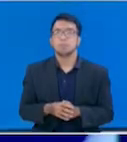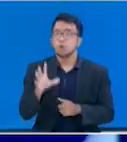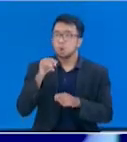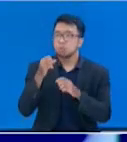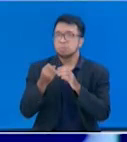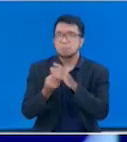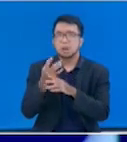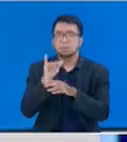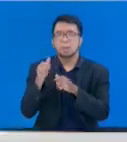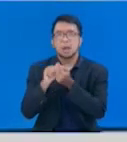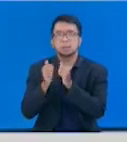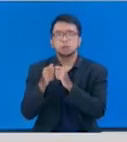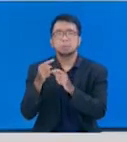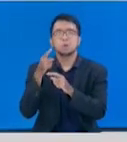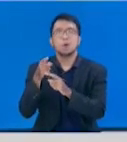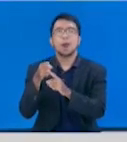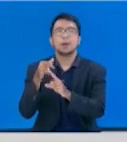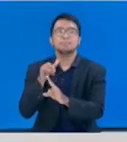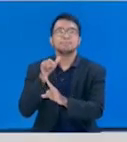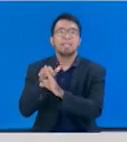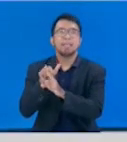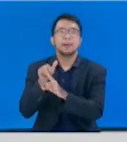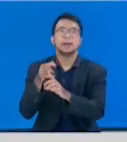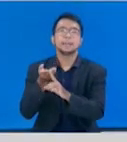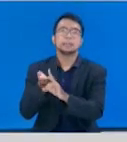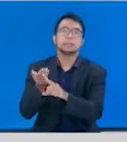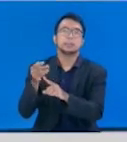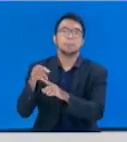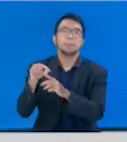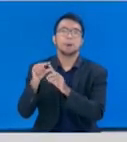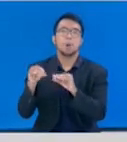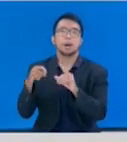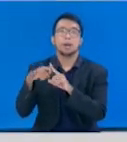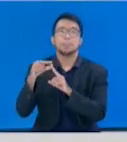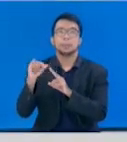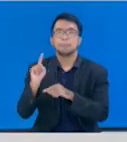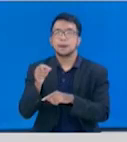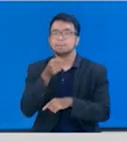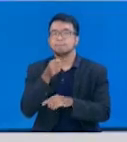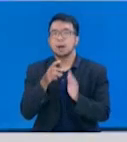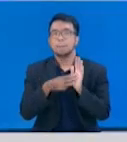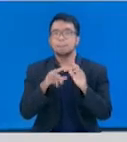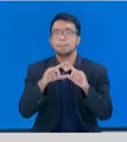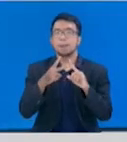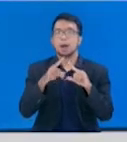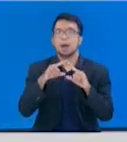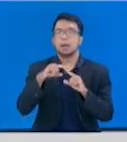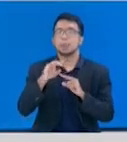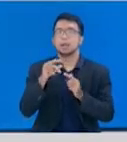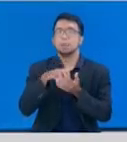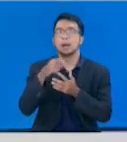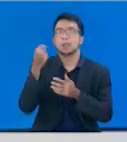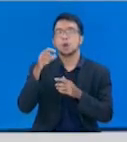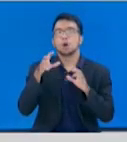Untuk mengetahui perkembangan terbaru terkait kasus dugaan perundungan dan pelecehan seksual terhadap pegawai KPI, sudah ada Mahathir Muhammad di kantor